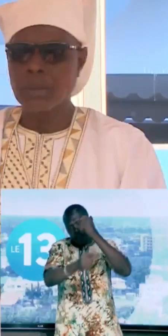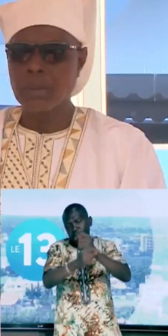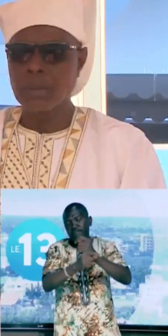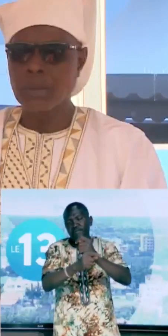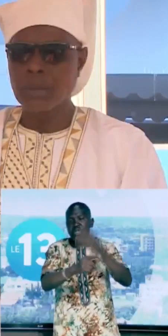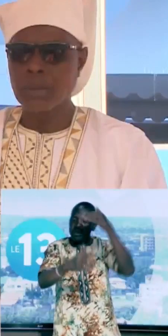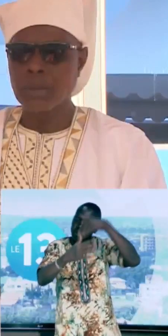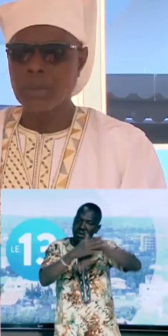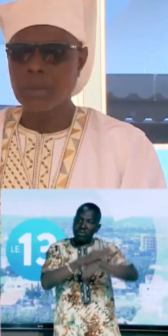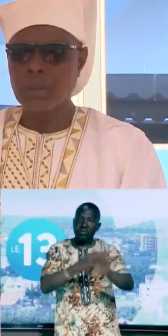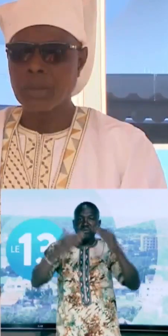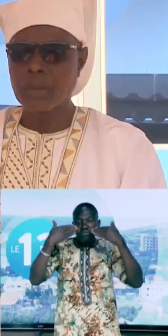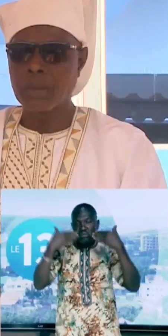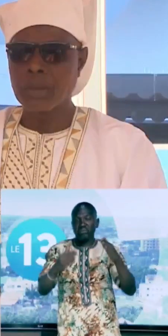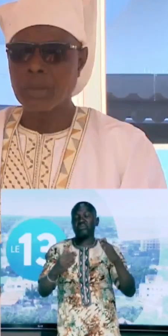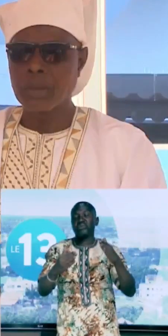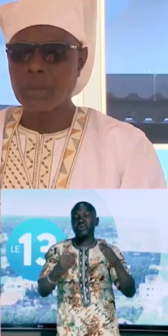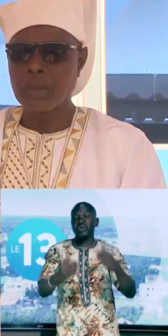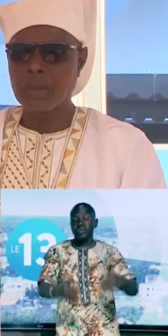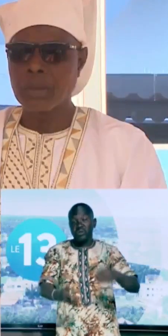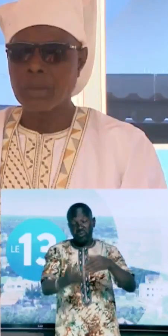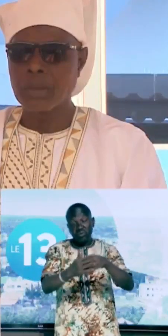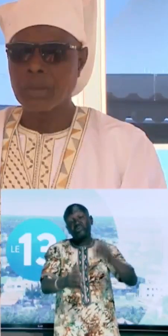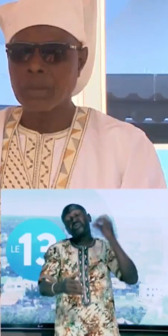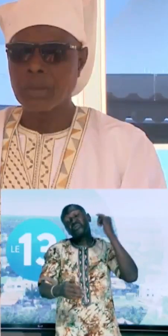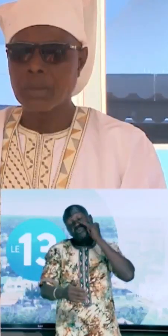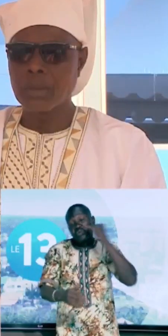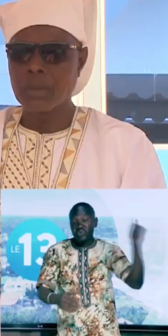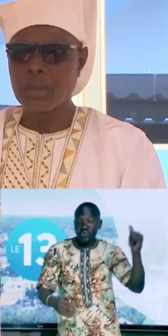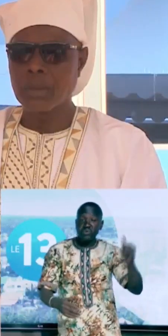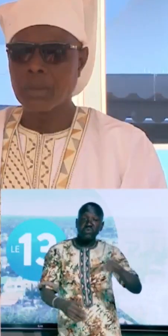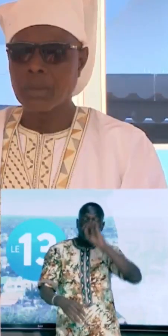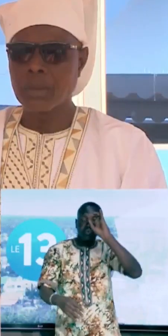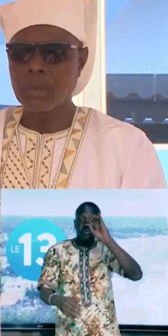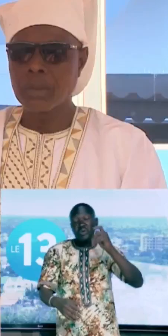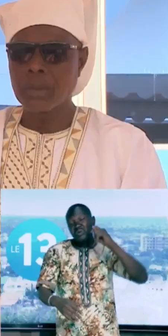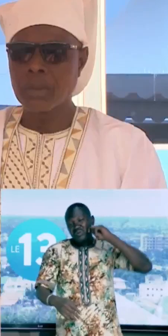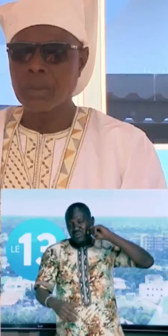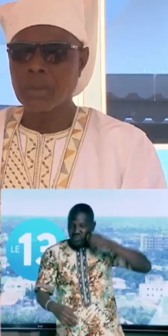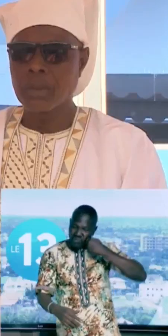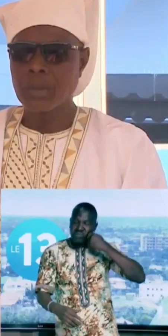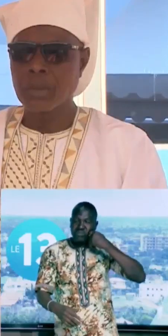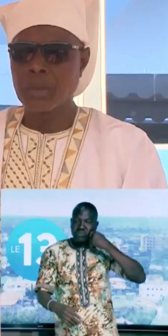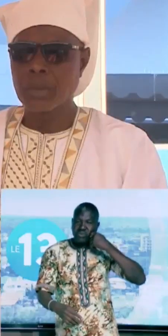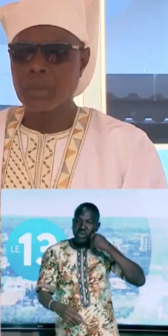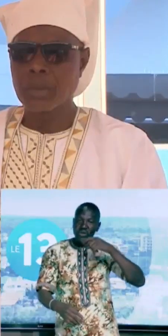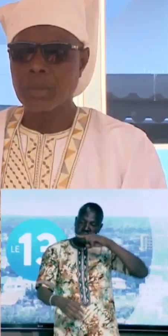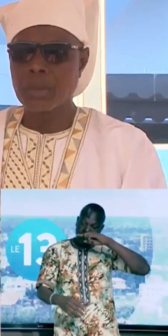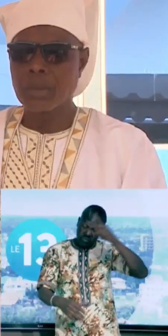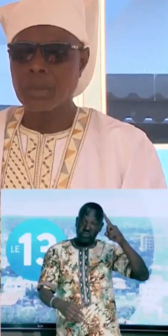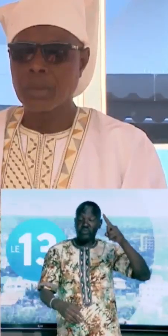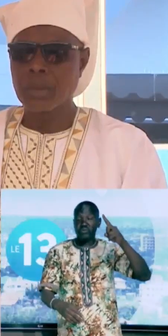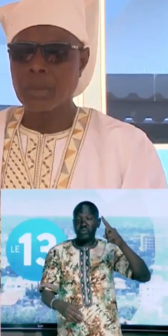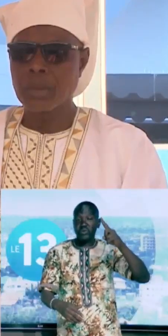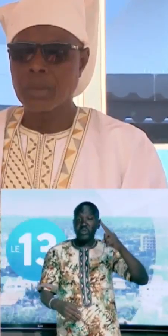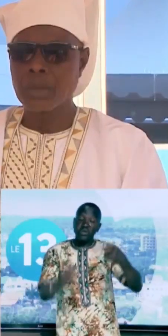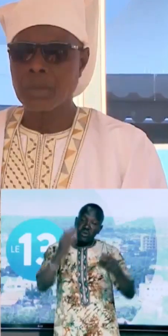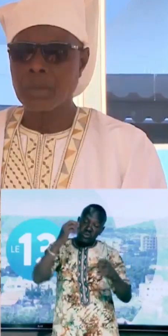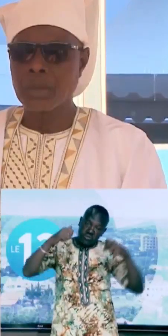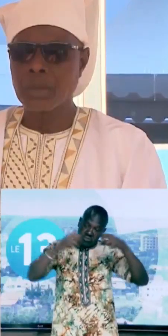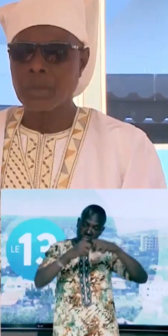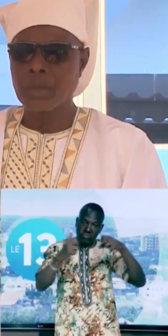Ainsi, les saveurs rafraîchissantes de citron, d'orange, d'énergie et de